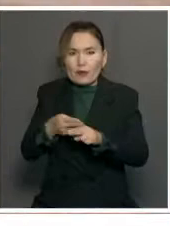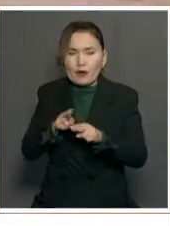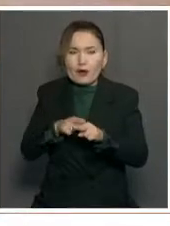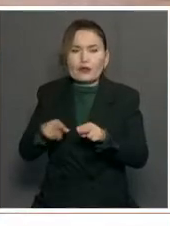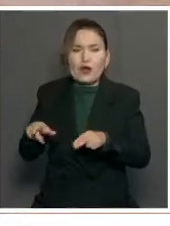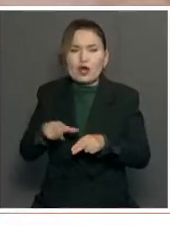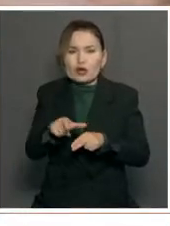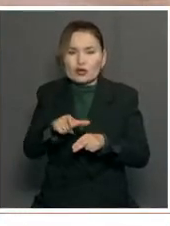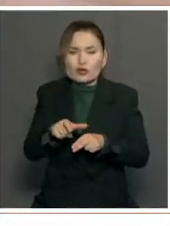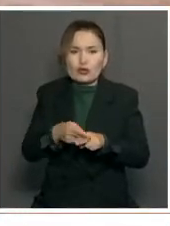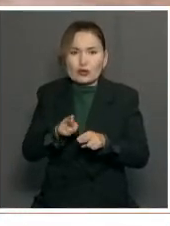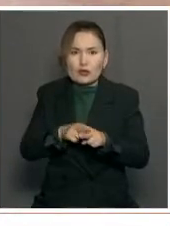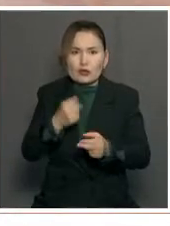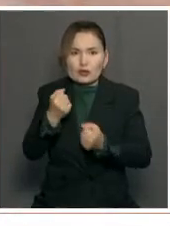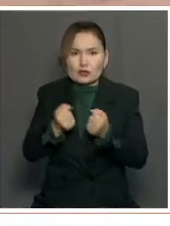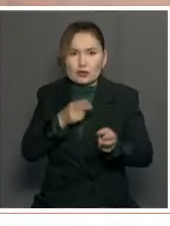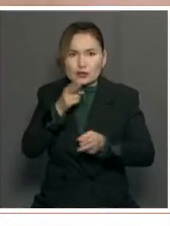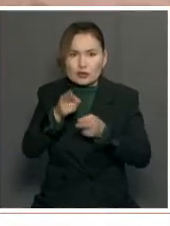халық бұған сенбейді.